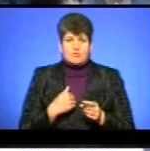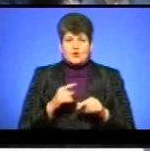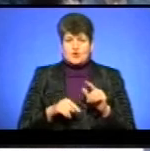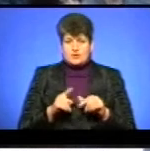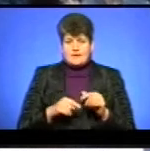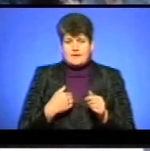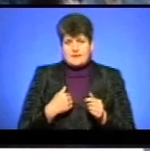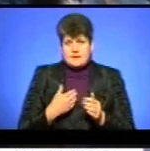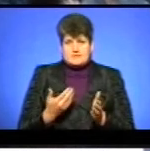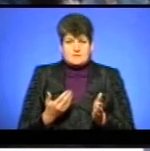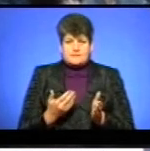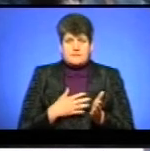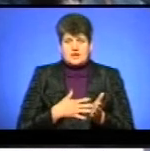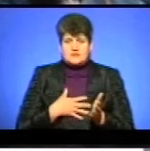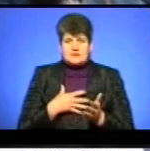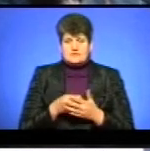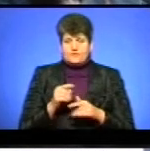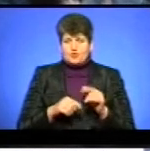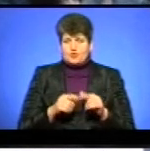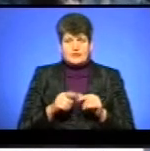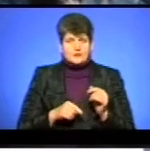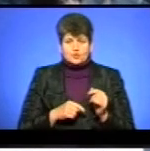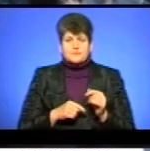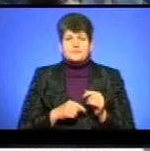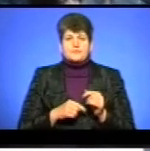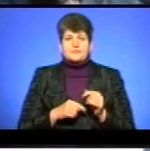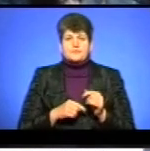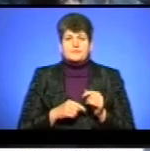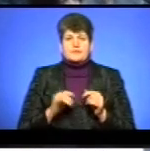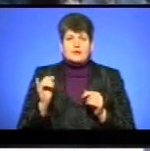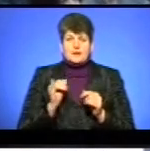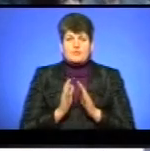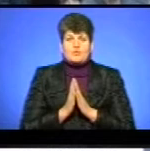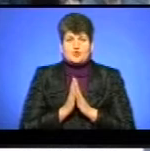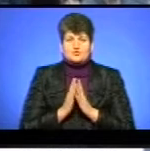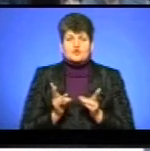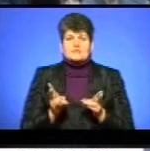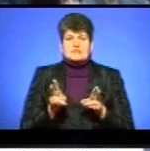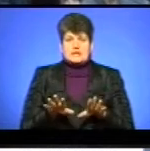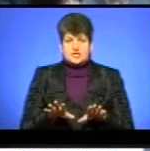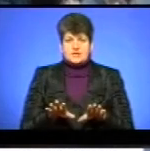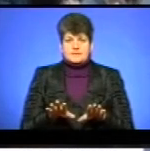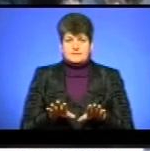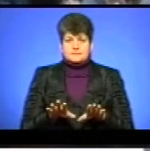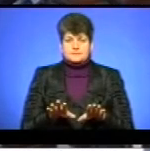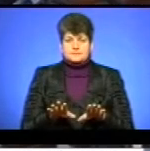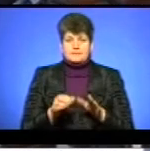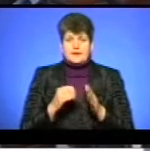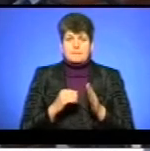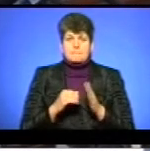я переживаю за свою родину і прошу, щоб ви залишили під